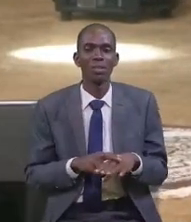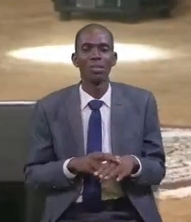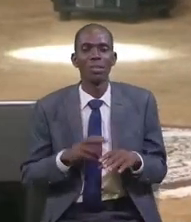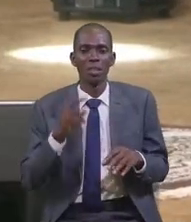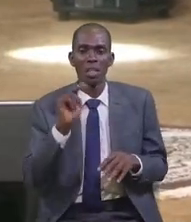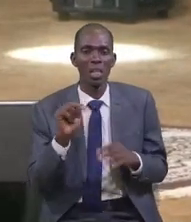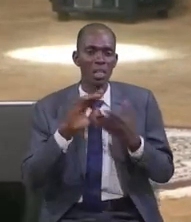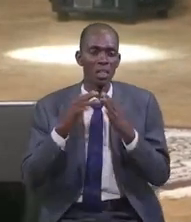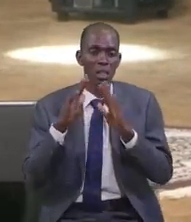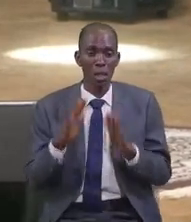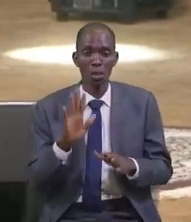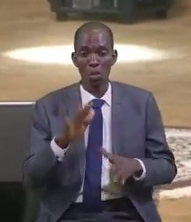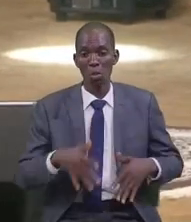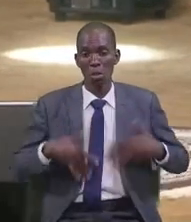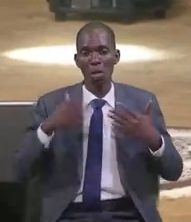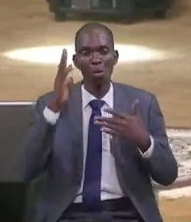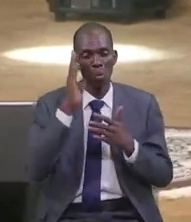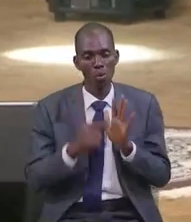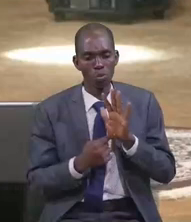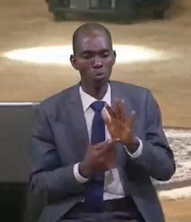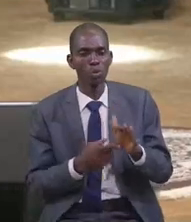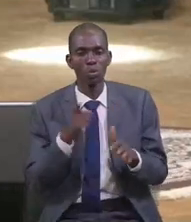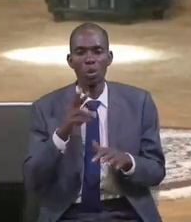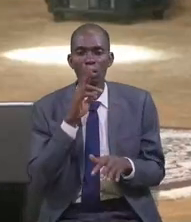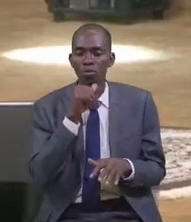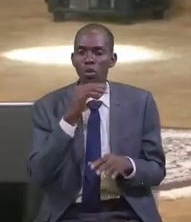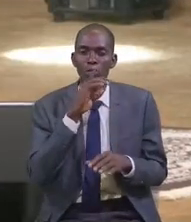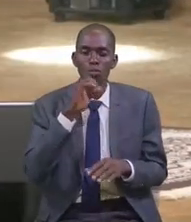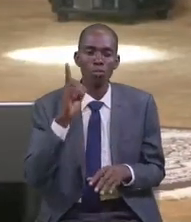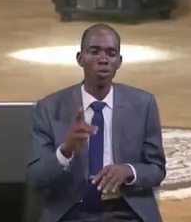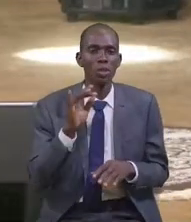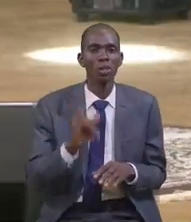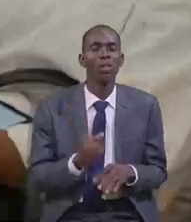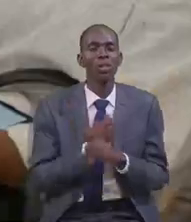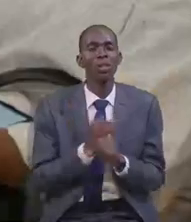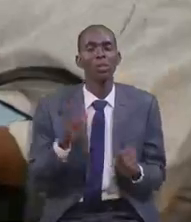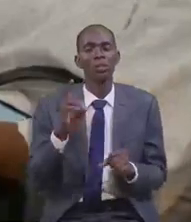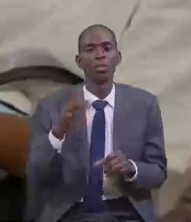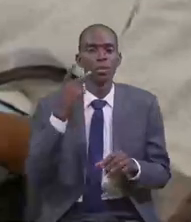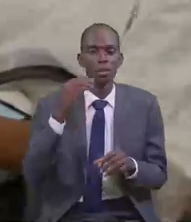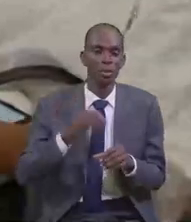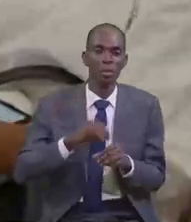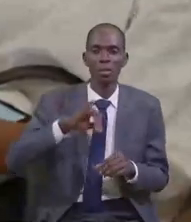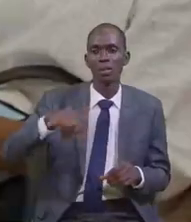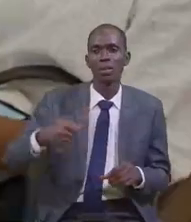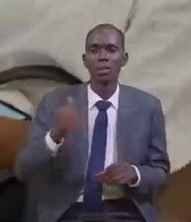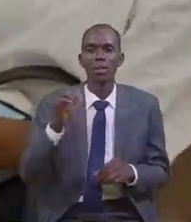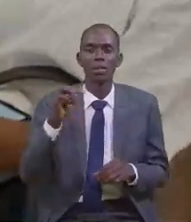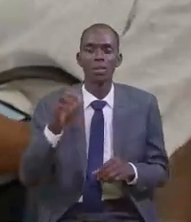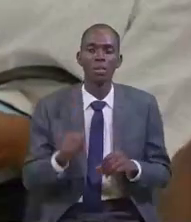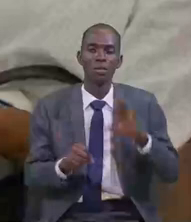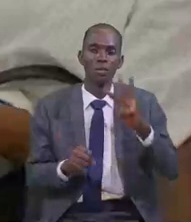montrer que vous ne vous êtes pas donné au Seigneur. Allons à Jacques